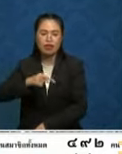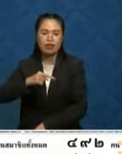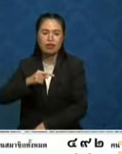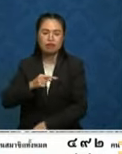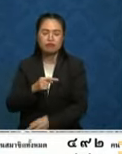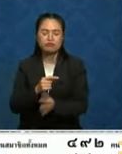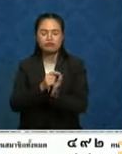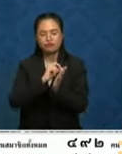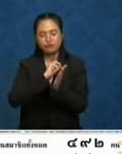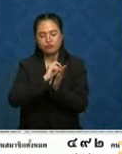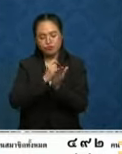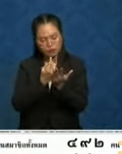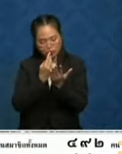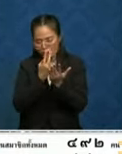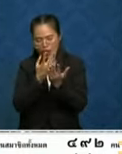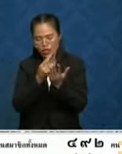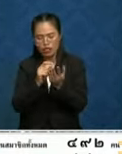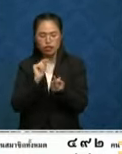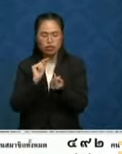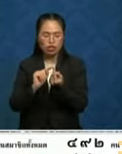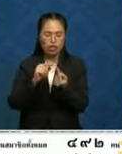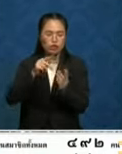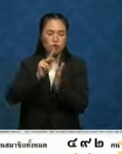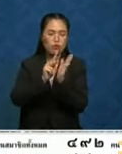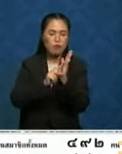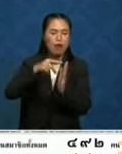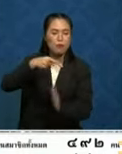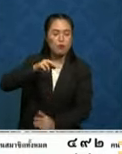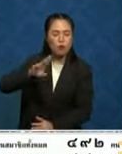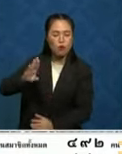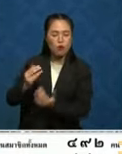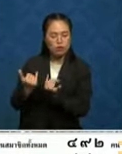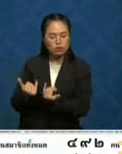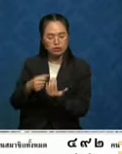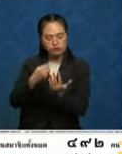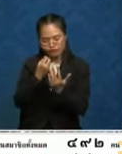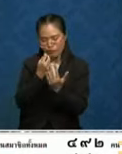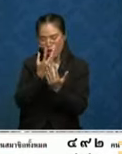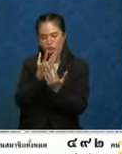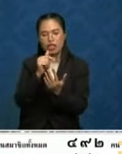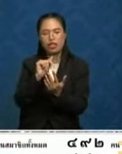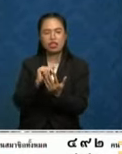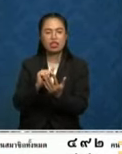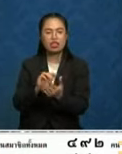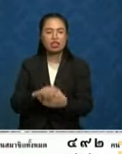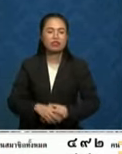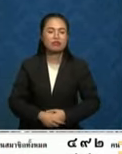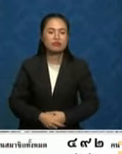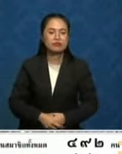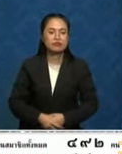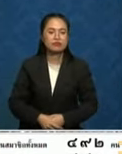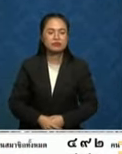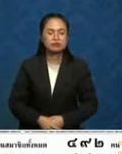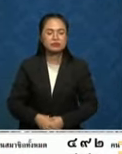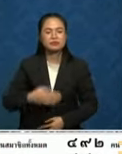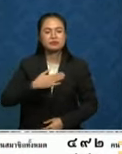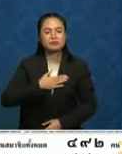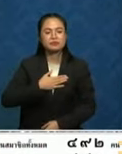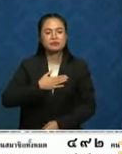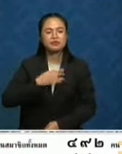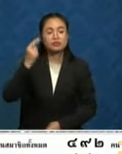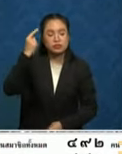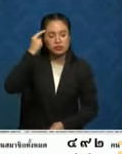อ่าพรบฉบับนี้นะคะยังไม่เห็นรายละเอียดดังนั้นดิฉันคิดว่า